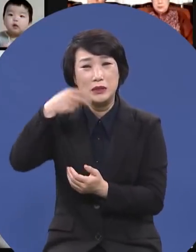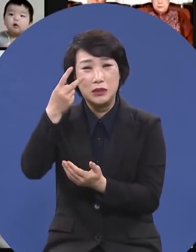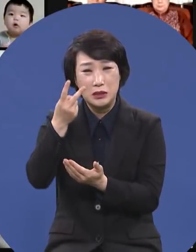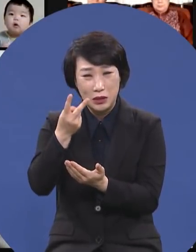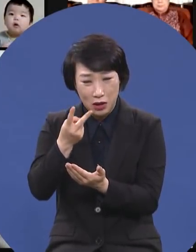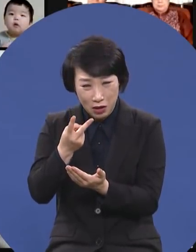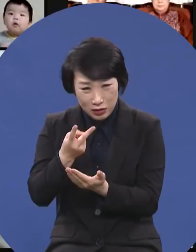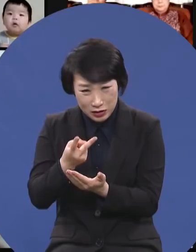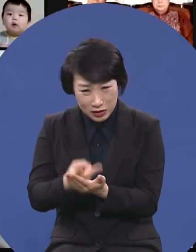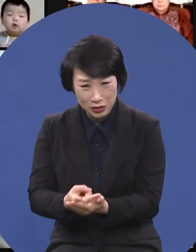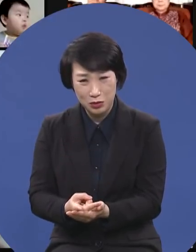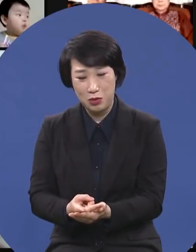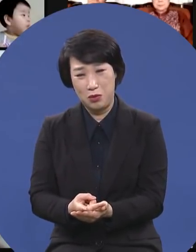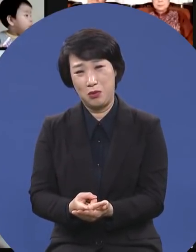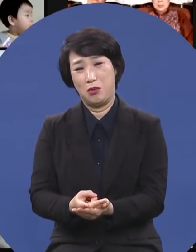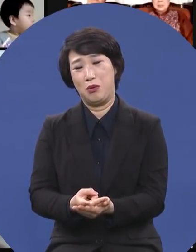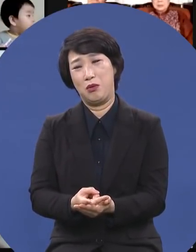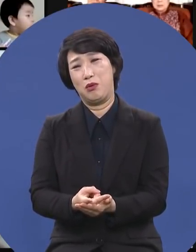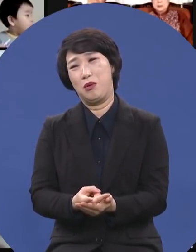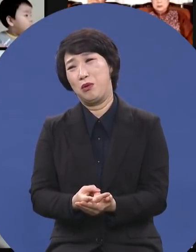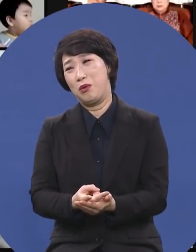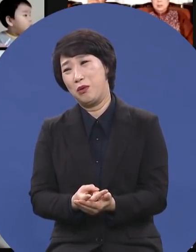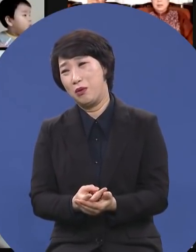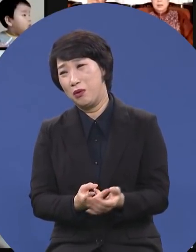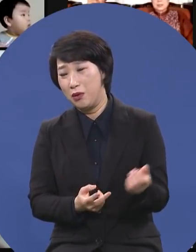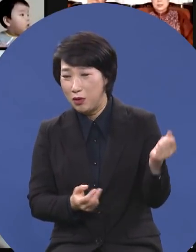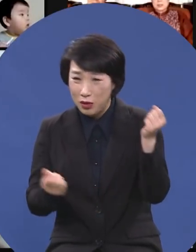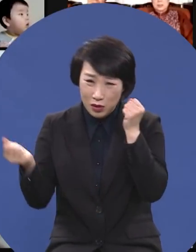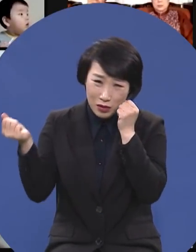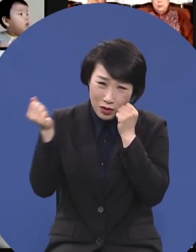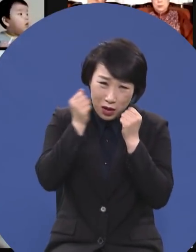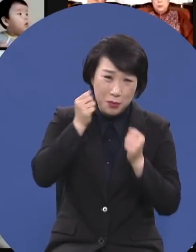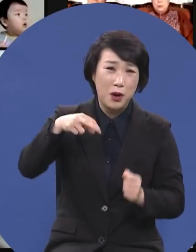몸 쓰러지고